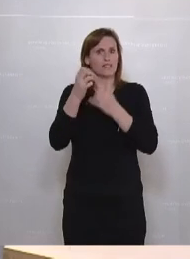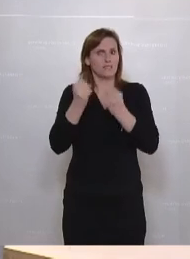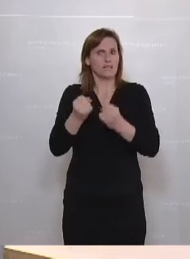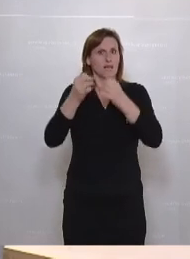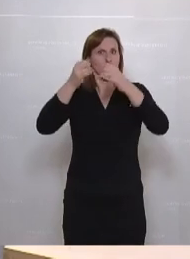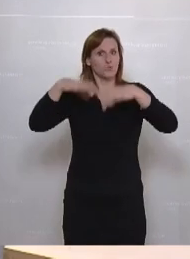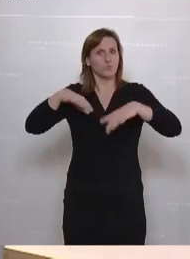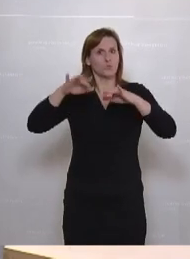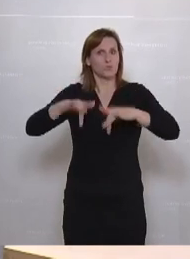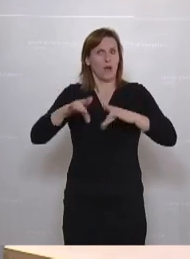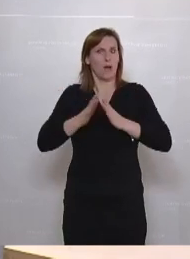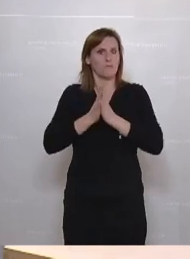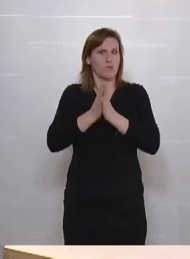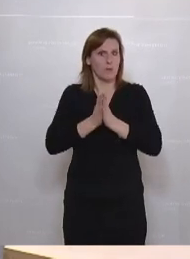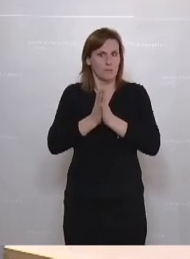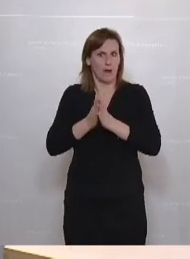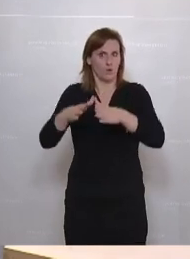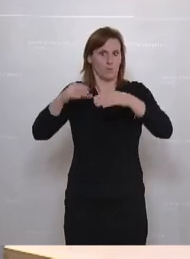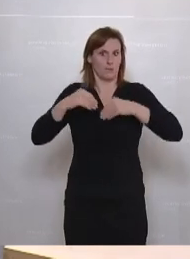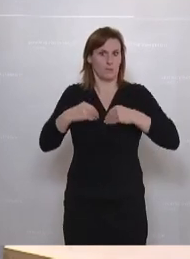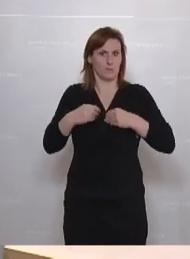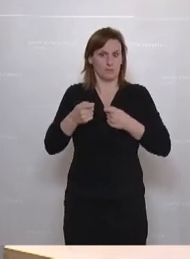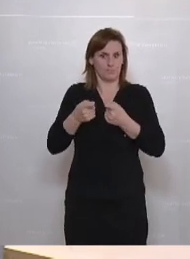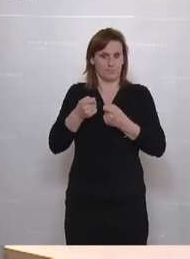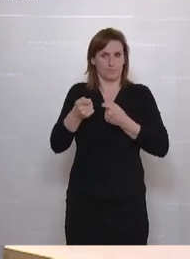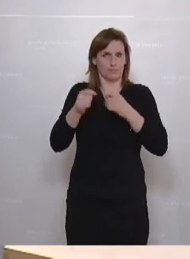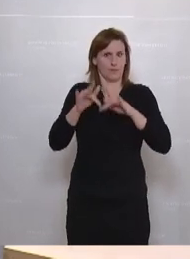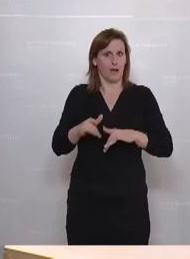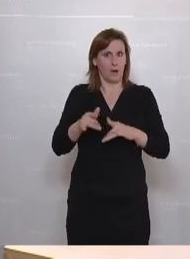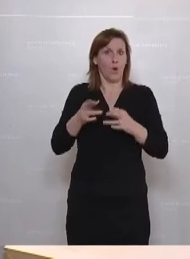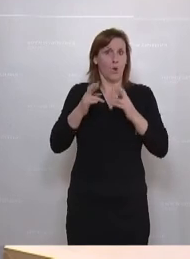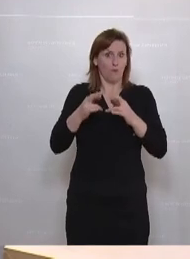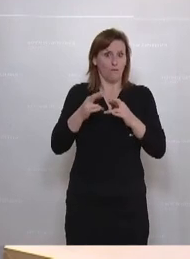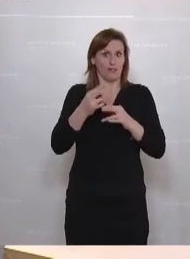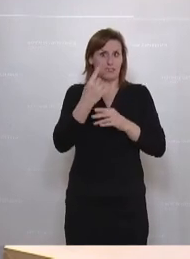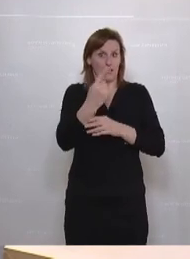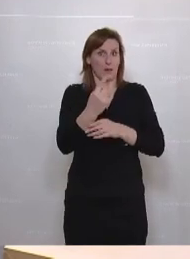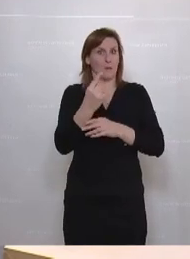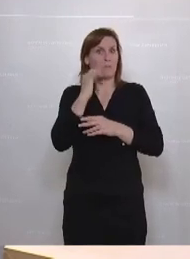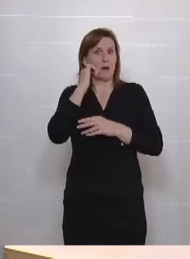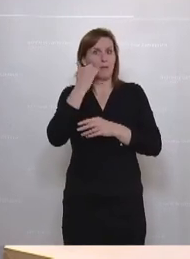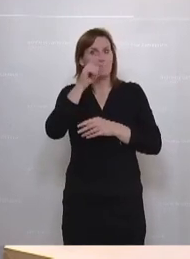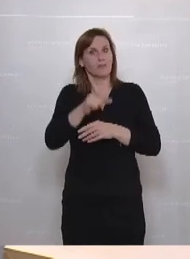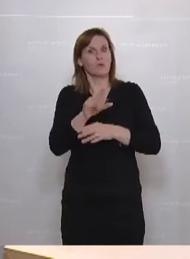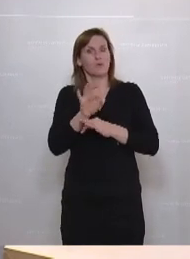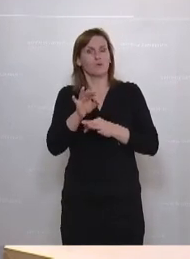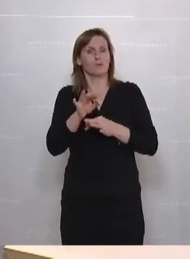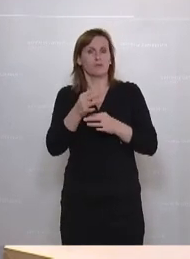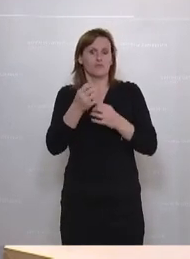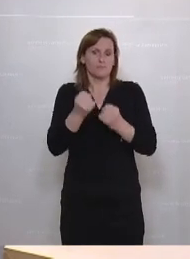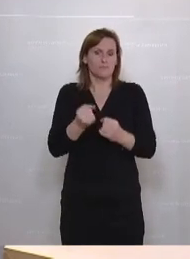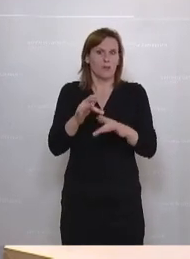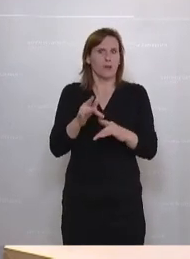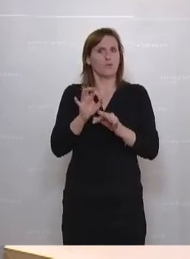UN-Sicherheitsstruktur vor Ort in Myanmar übernehmen wird. Und ich hoffe sehr, dass Markus Molle auch in der Lage sein wird, für die Sicherheit der Menschen vor Ort